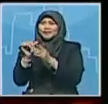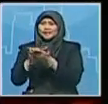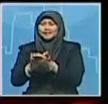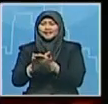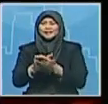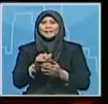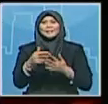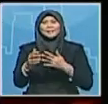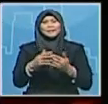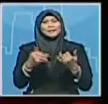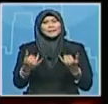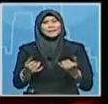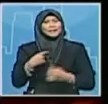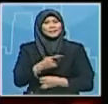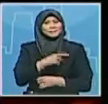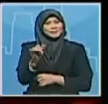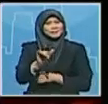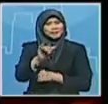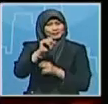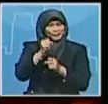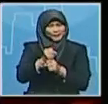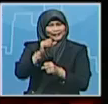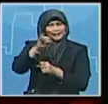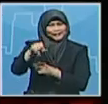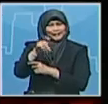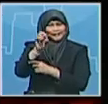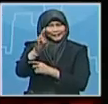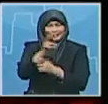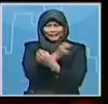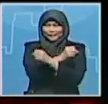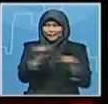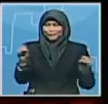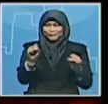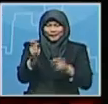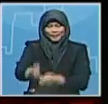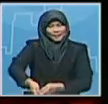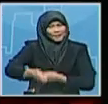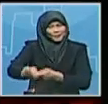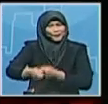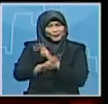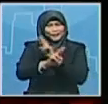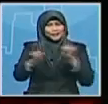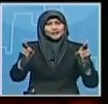pejabat saya ni. Kita pun kena ada macam Kementerian Kerja Raya juga cangkul ready. Datuk Seri, dalam